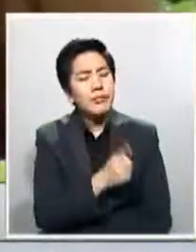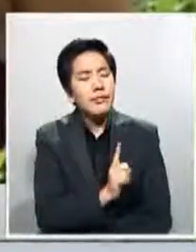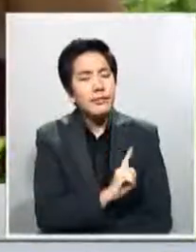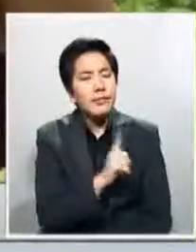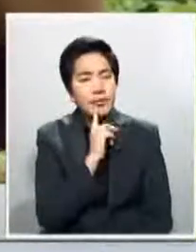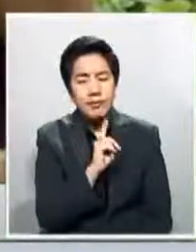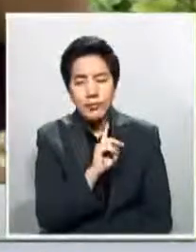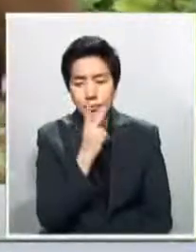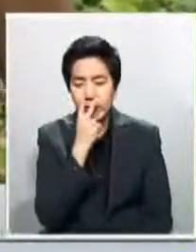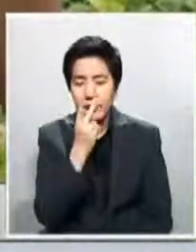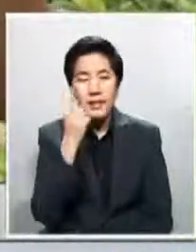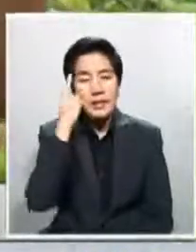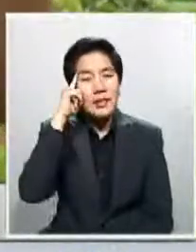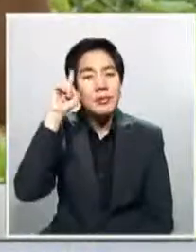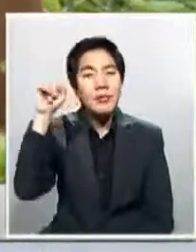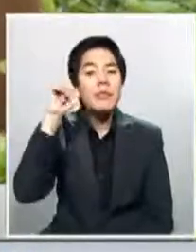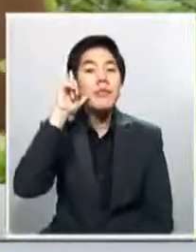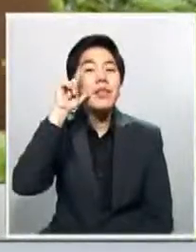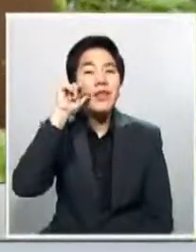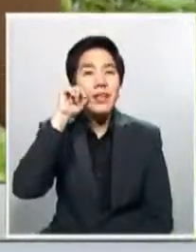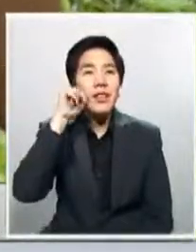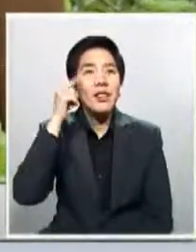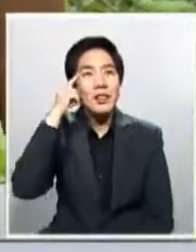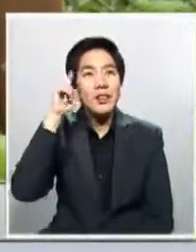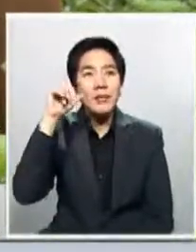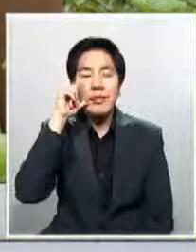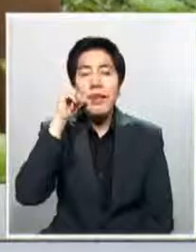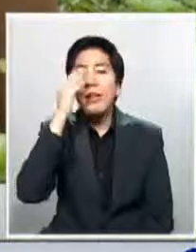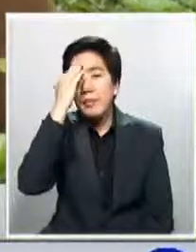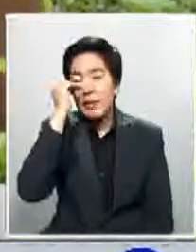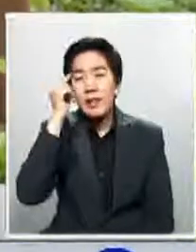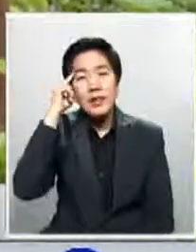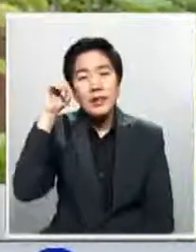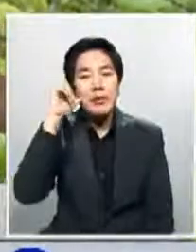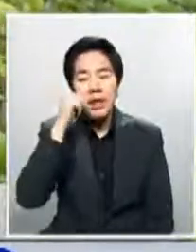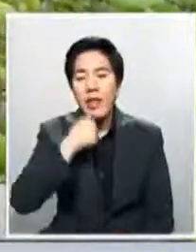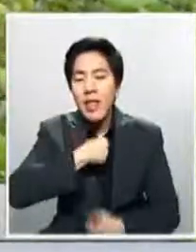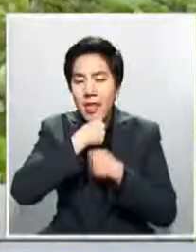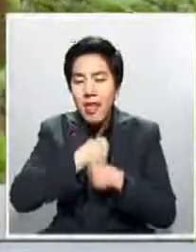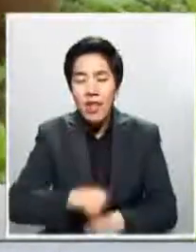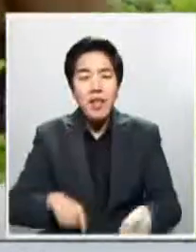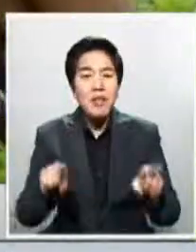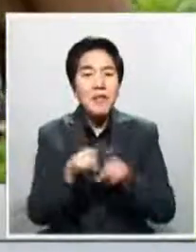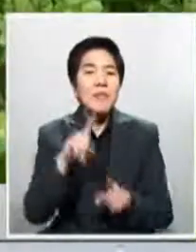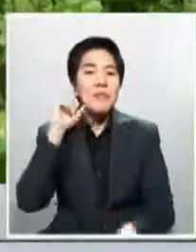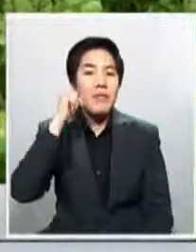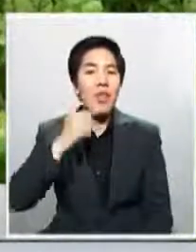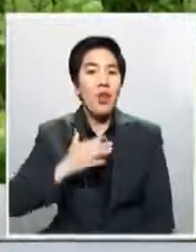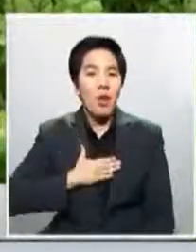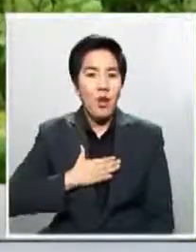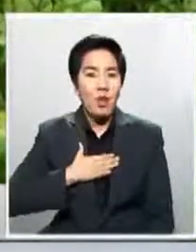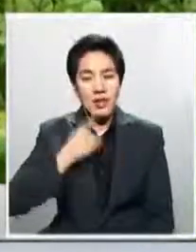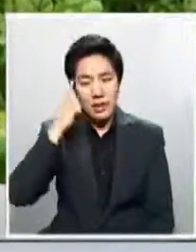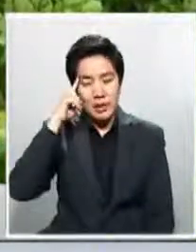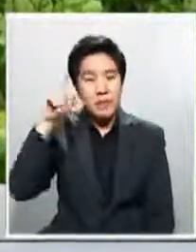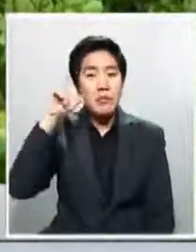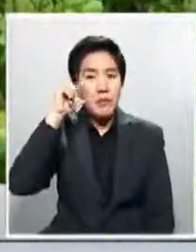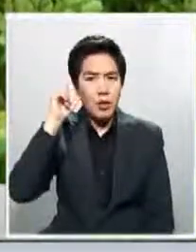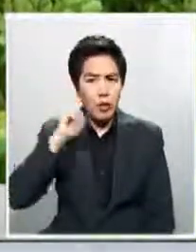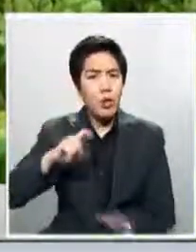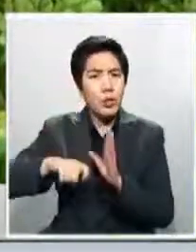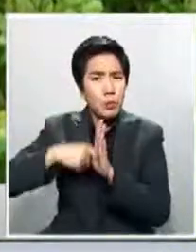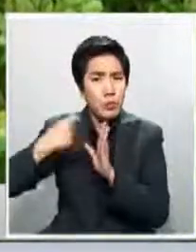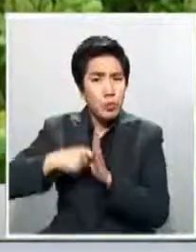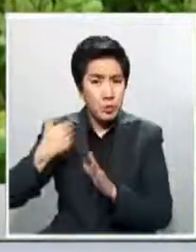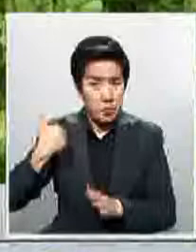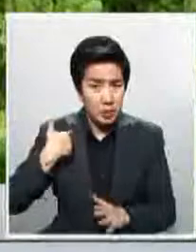หน้าคุณแล้วคิดถึงแม ่โอ้ยทำไมต้องคิดถึงแม่ด้วยล่ะ ฮะ ทำไมอ่ะ แกเหมือนแม่ผมเลยเน ี่ยไม่ใช่มั้ง คิดถึงแม่ต้องมีเหตุผลด้วยเหรอ ไม่อยู่ๆก็